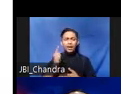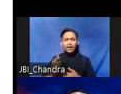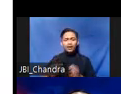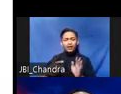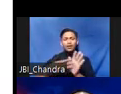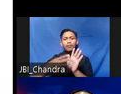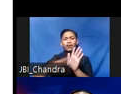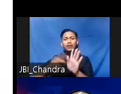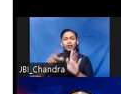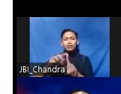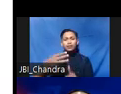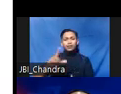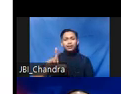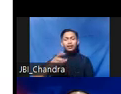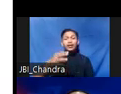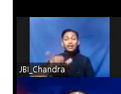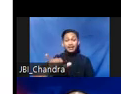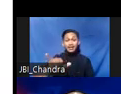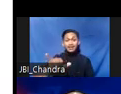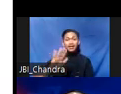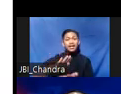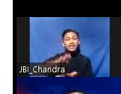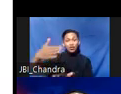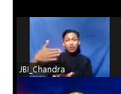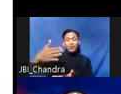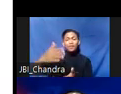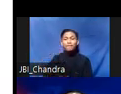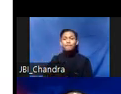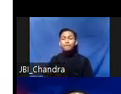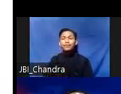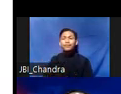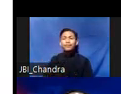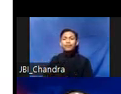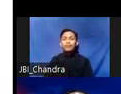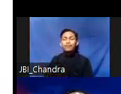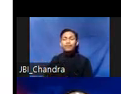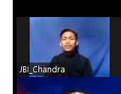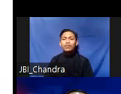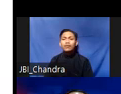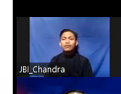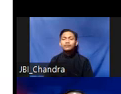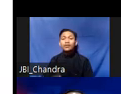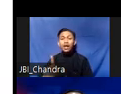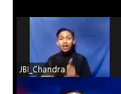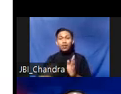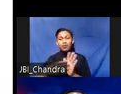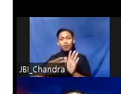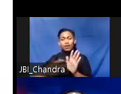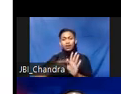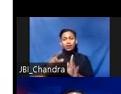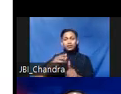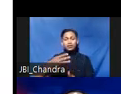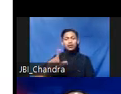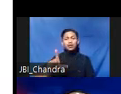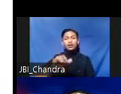Sedangkan untuk penyimpanan refresh di pdfnya kalau untuk yang menderita itu memungkinkan untuk yang offline dan desktop Sedangkan untuk